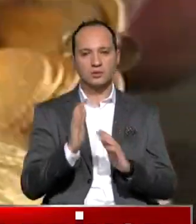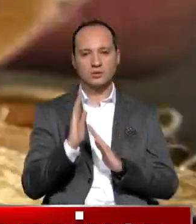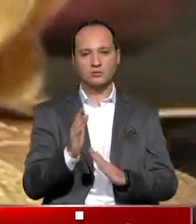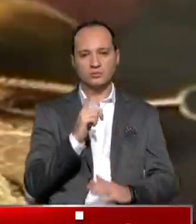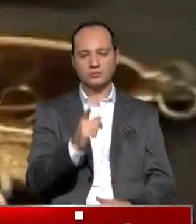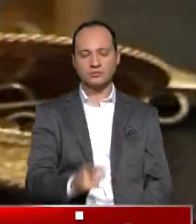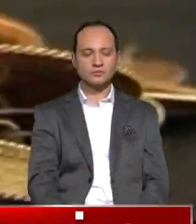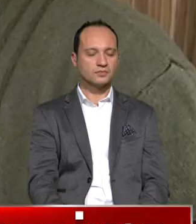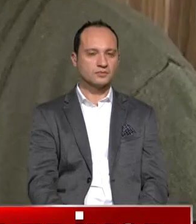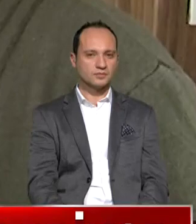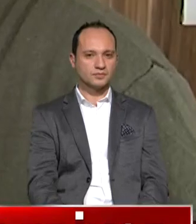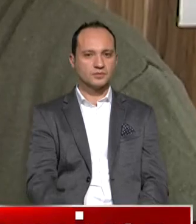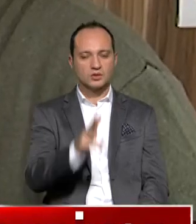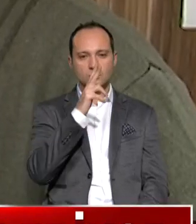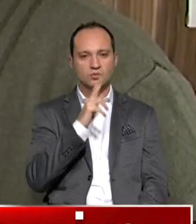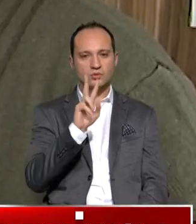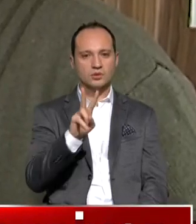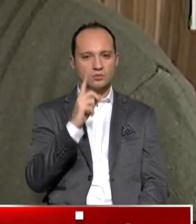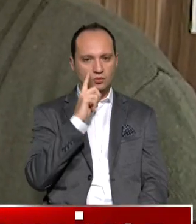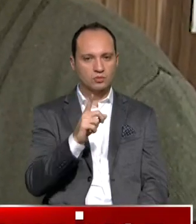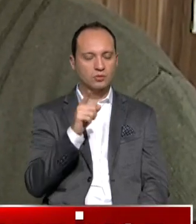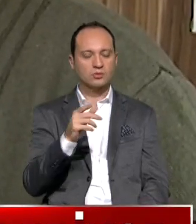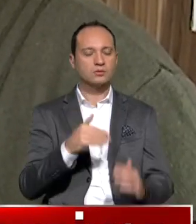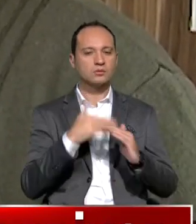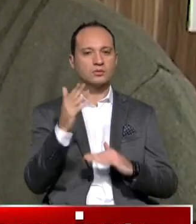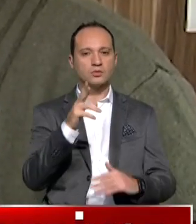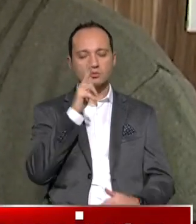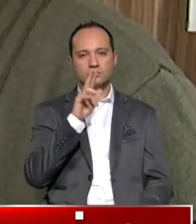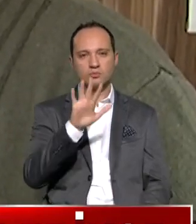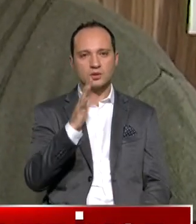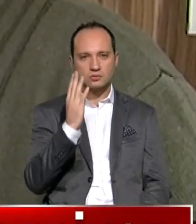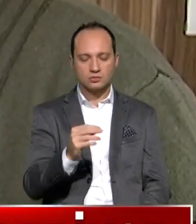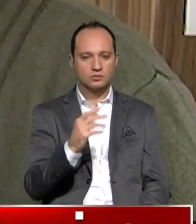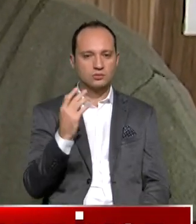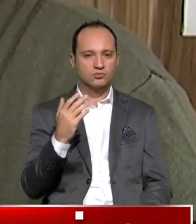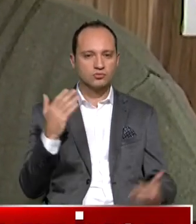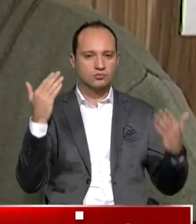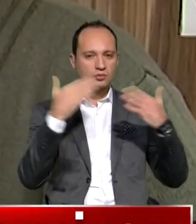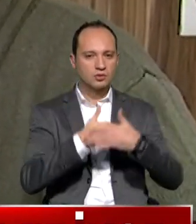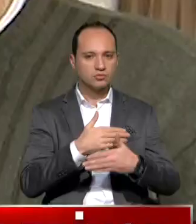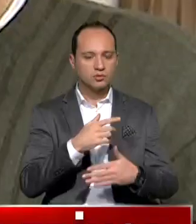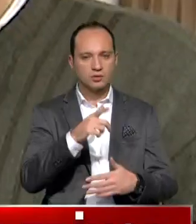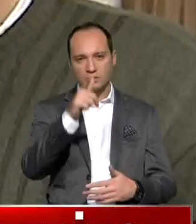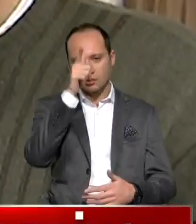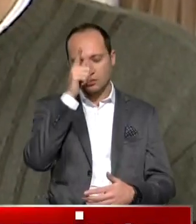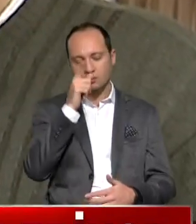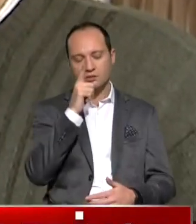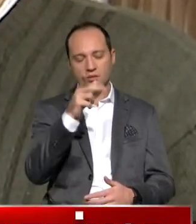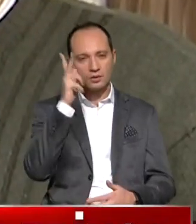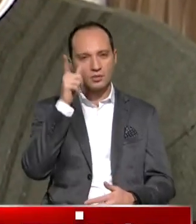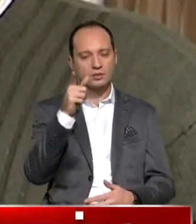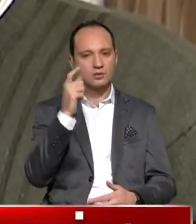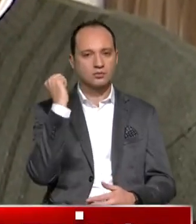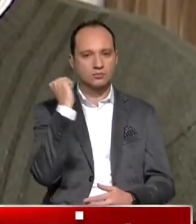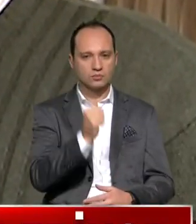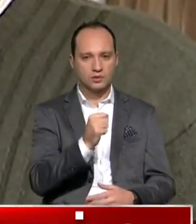ediyor. 302'leri gördü. Ondan sonra 305 oldu. İşte geceliğin İran'ın Amerikan